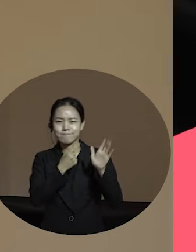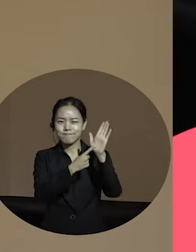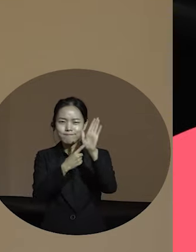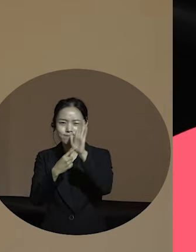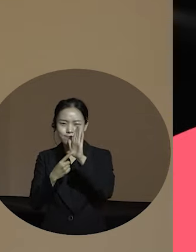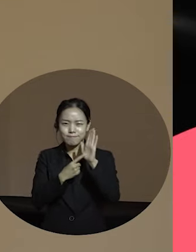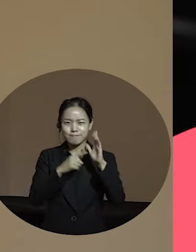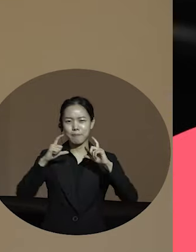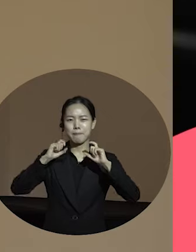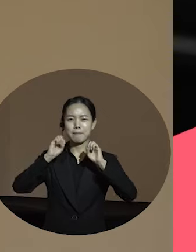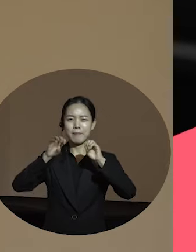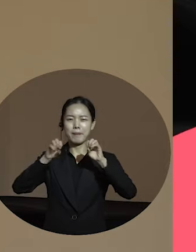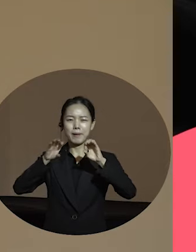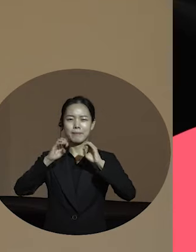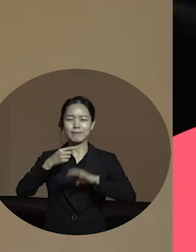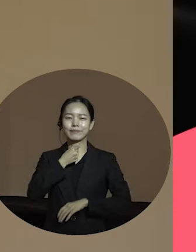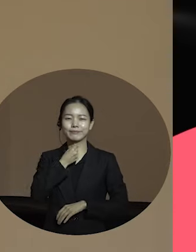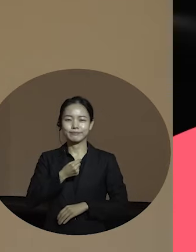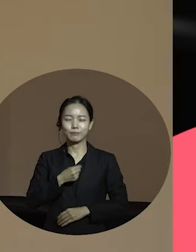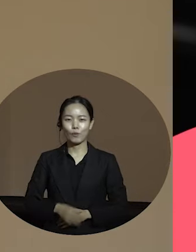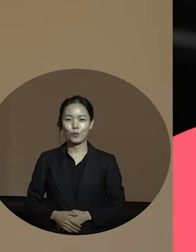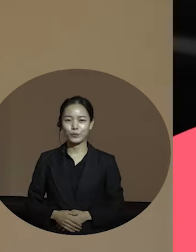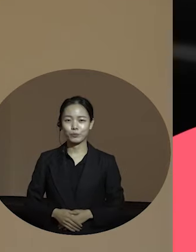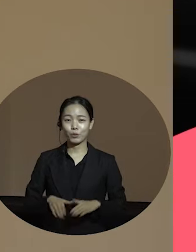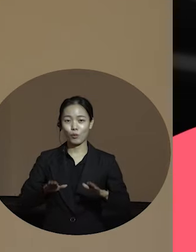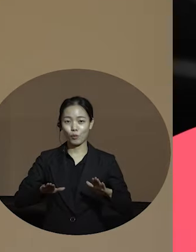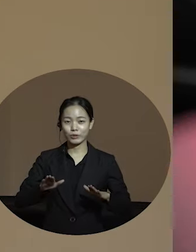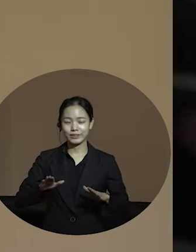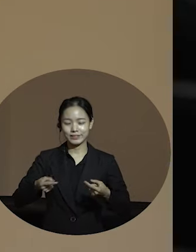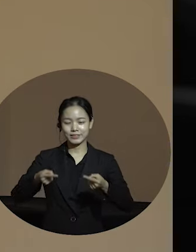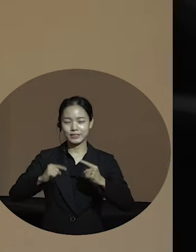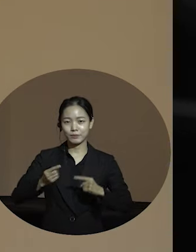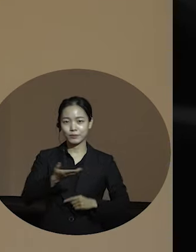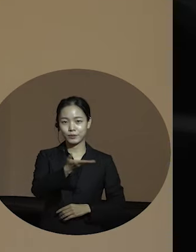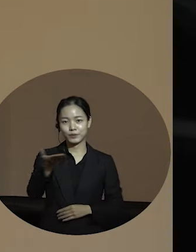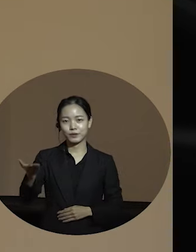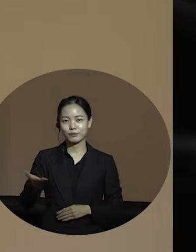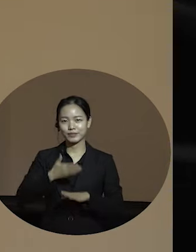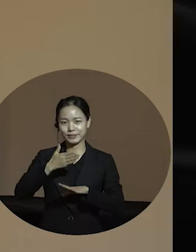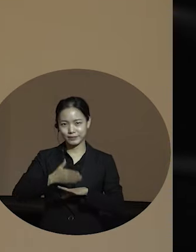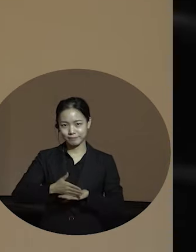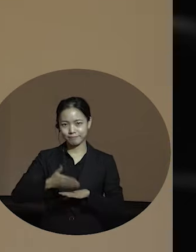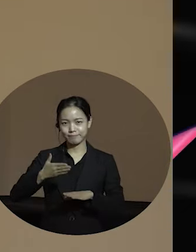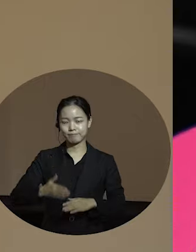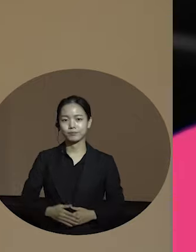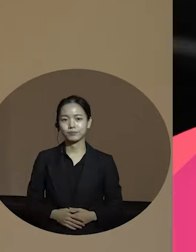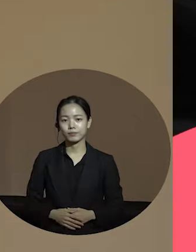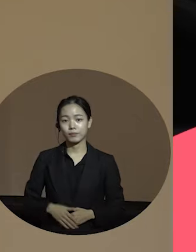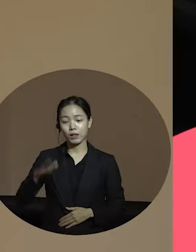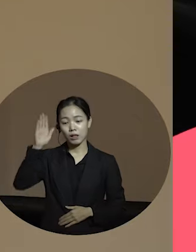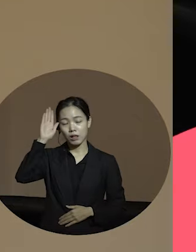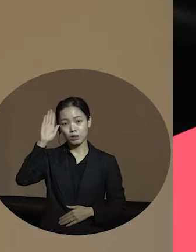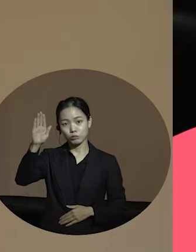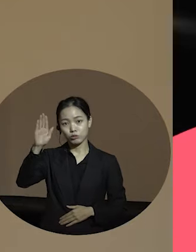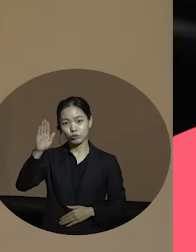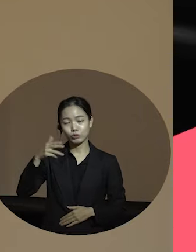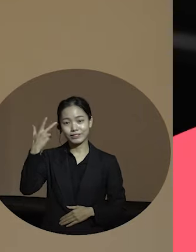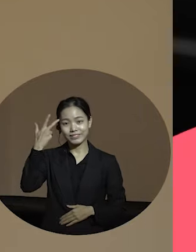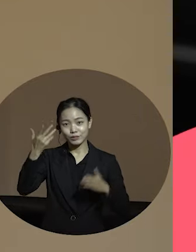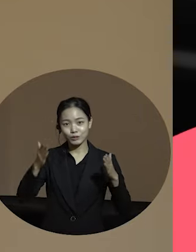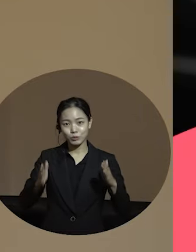되었으면 좋겠습니다. 다시 한번 오늘 이 자리에 참석해 주신 모든 분께 진심으로 감사를 드리고 앞으로 한 주일